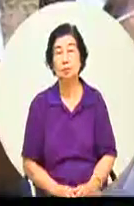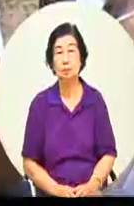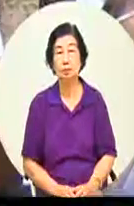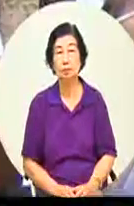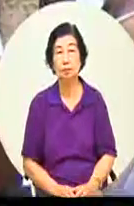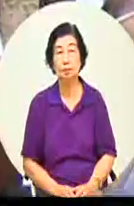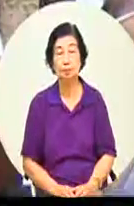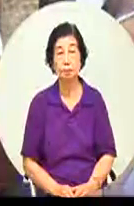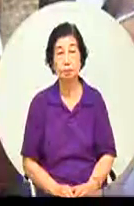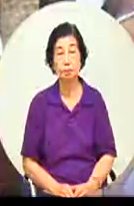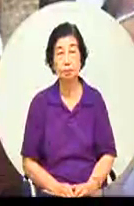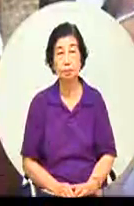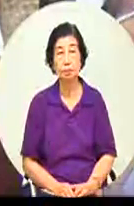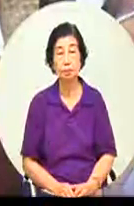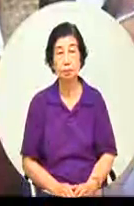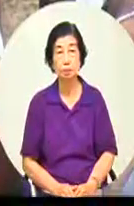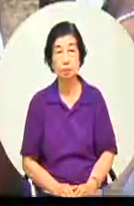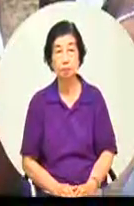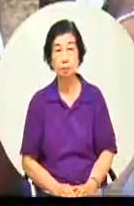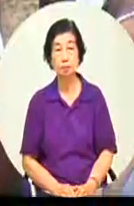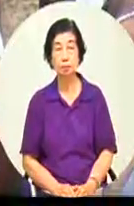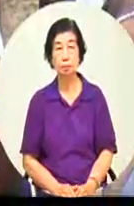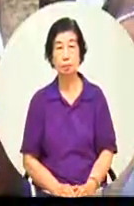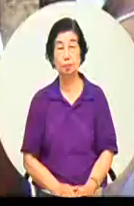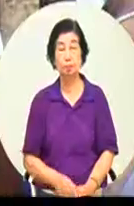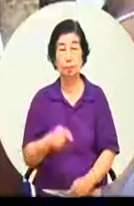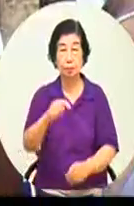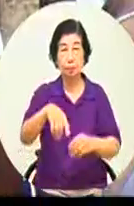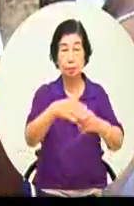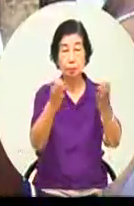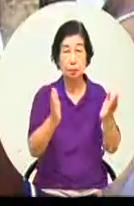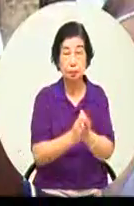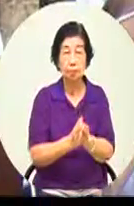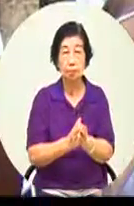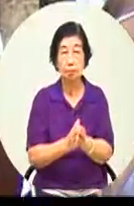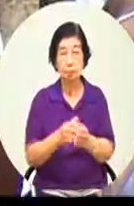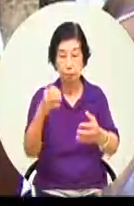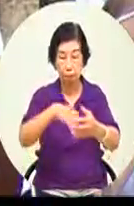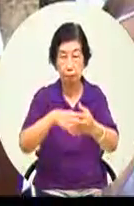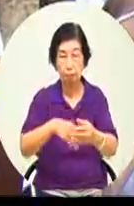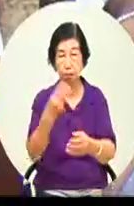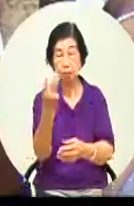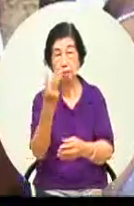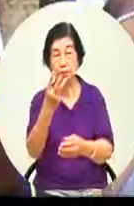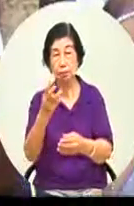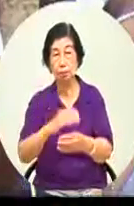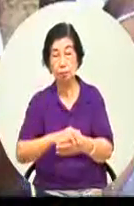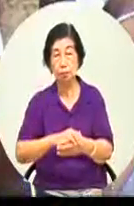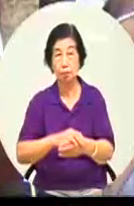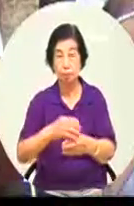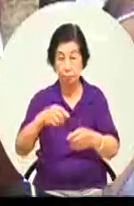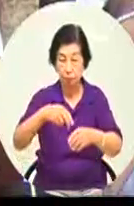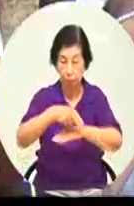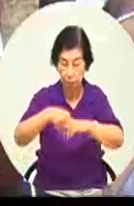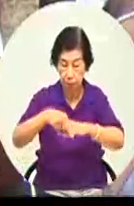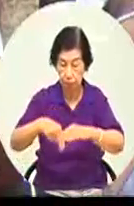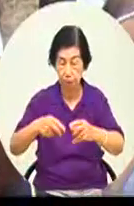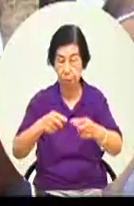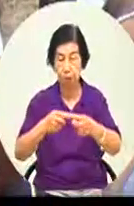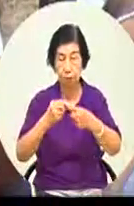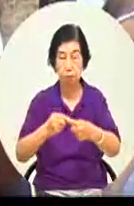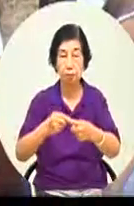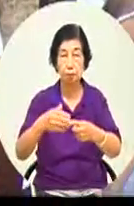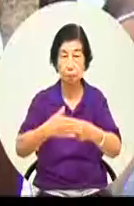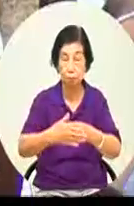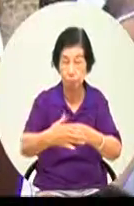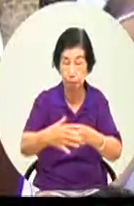感谢黄议员哦。有关这一部分哦，其实会涵盖三个阶段。第一个阶段在计划阶段，然后施工阶段跟